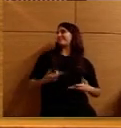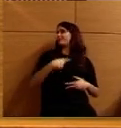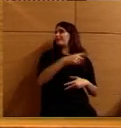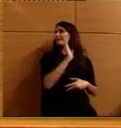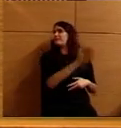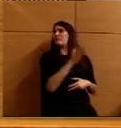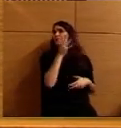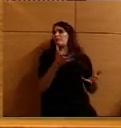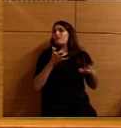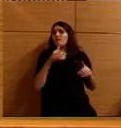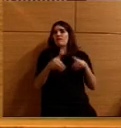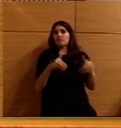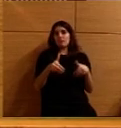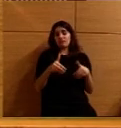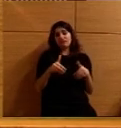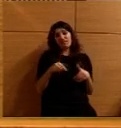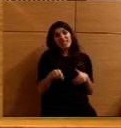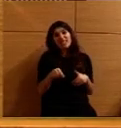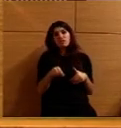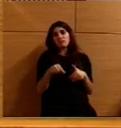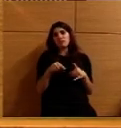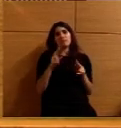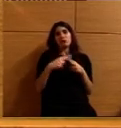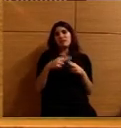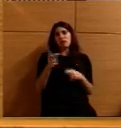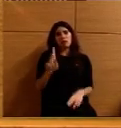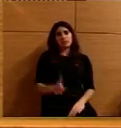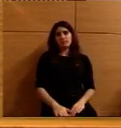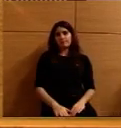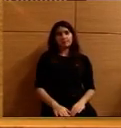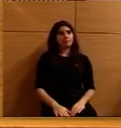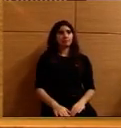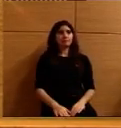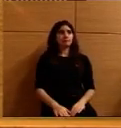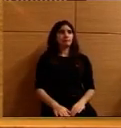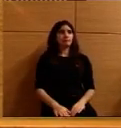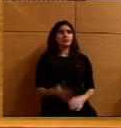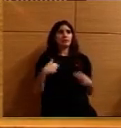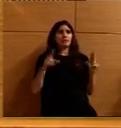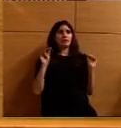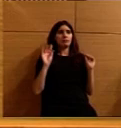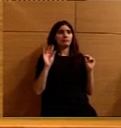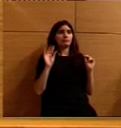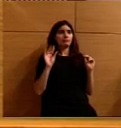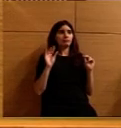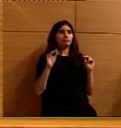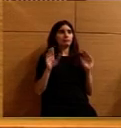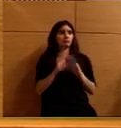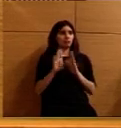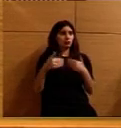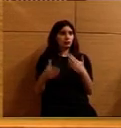foguera perquè així no guanya les eleccions. Bravo, bravo, bravo. No tinc res més que dir d'aquest tema.